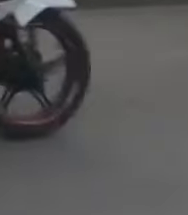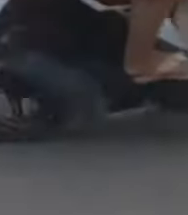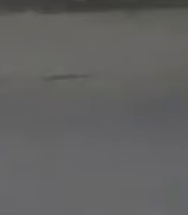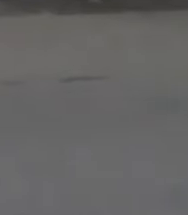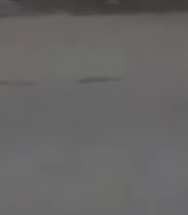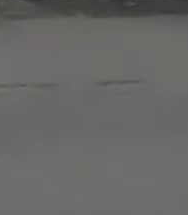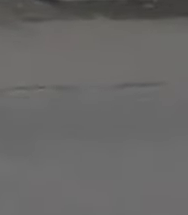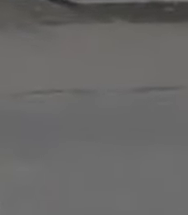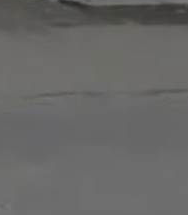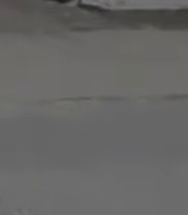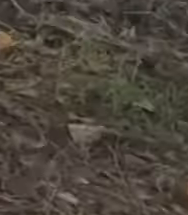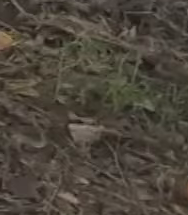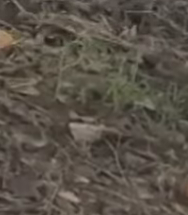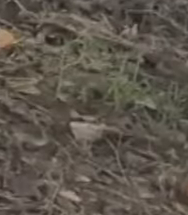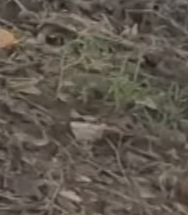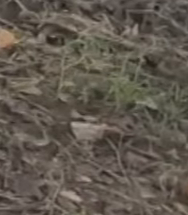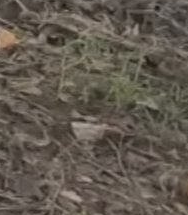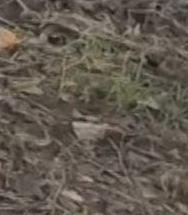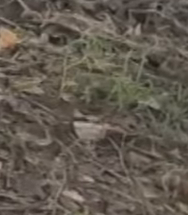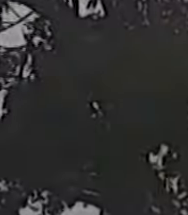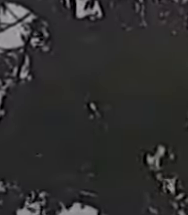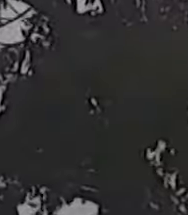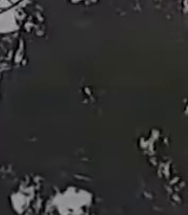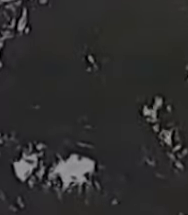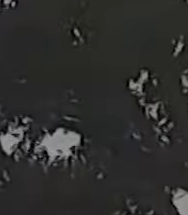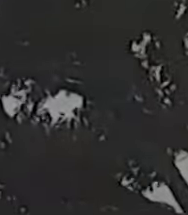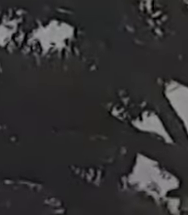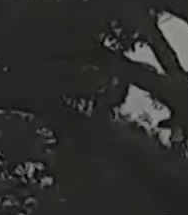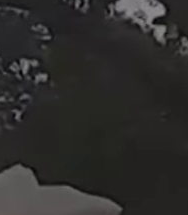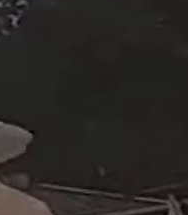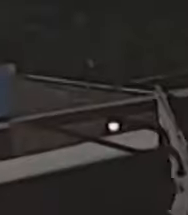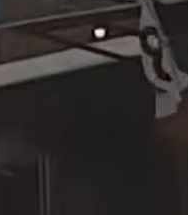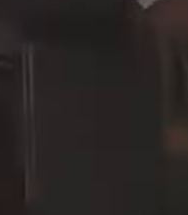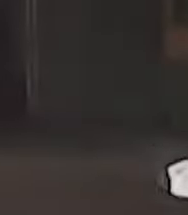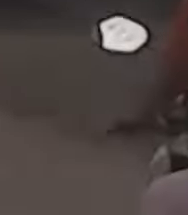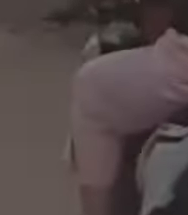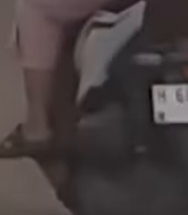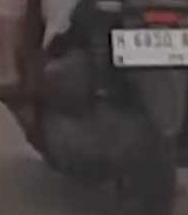Mengendarai motor gede kesayangannya, Herlina melayani pembeli bahkan hingga keluar kota.